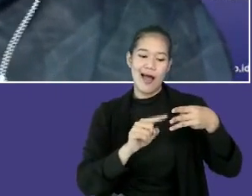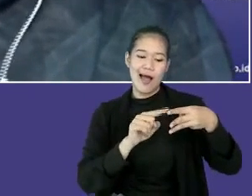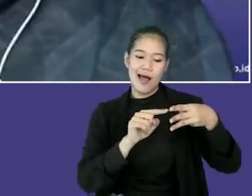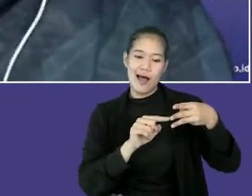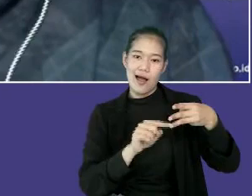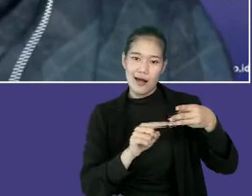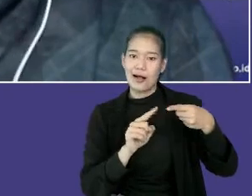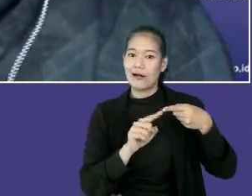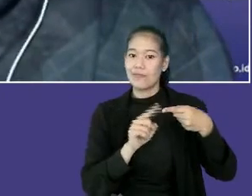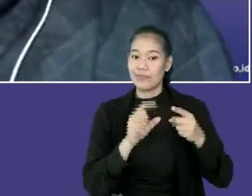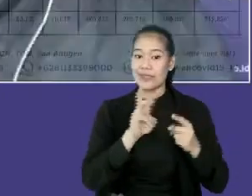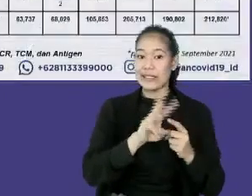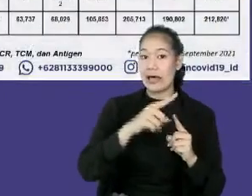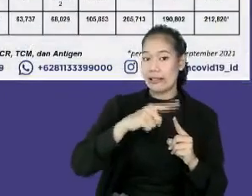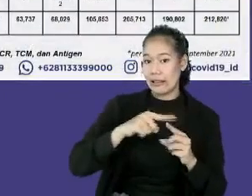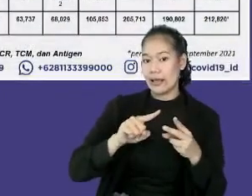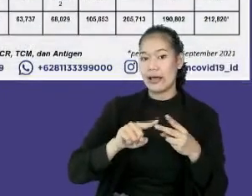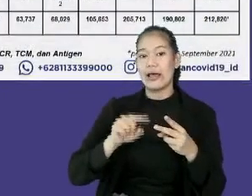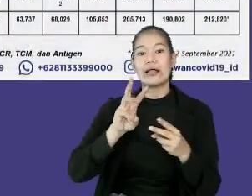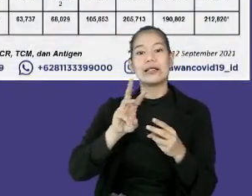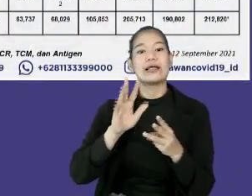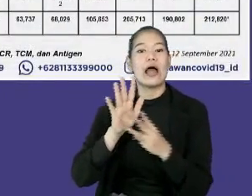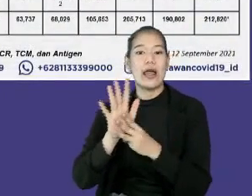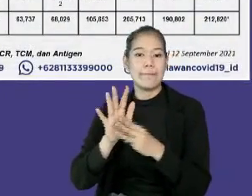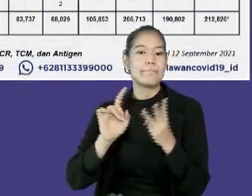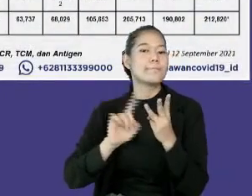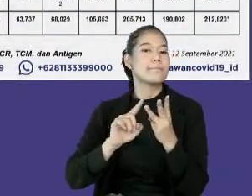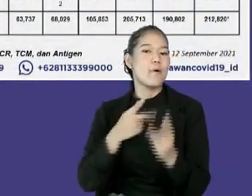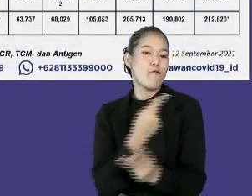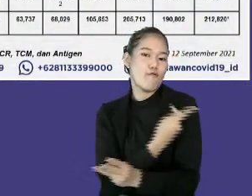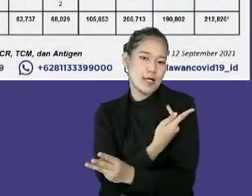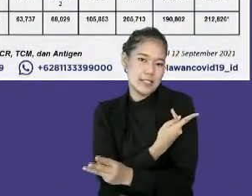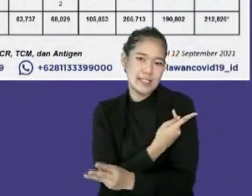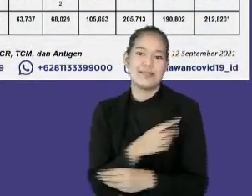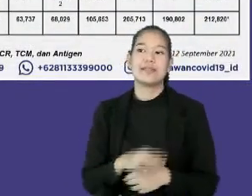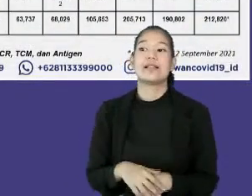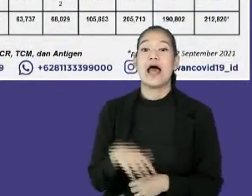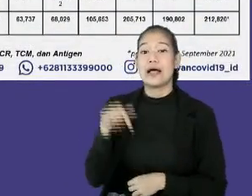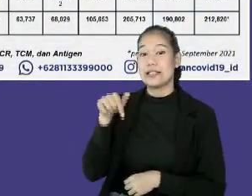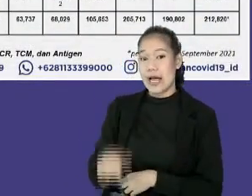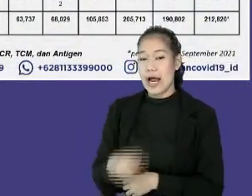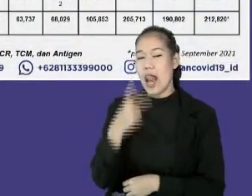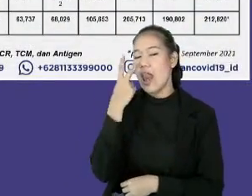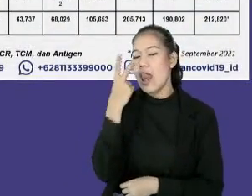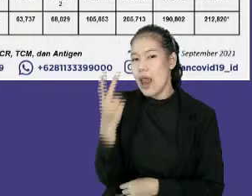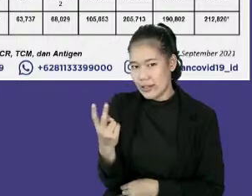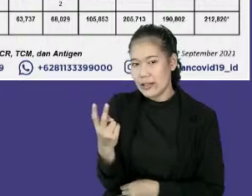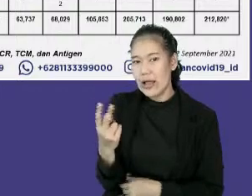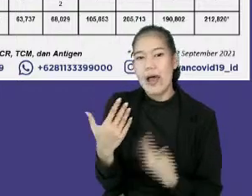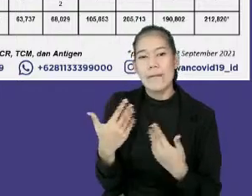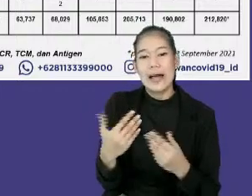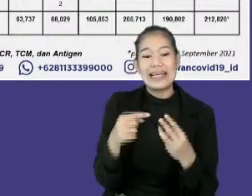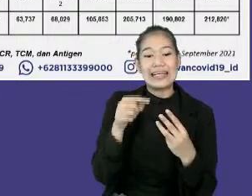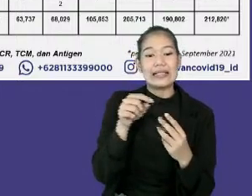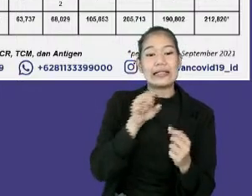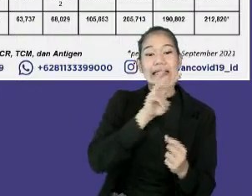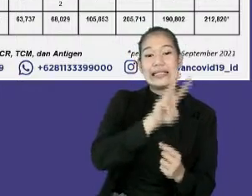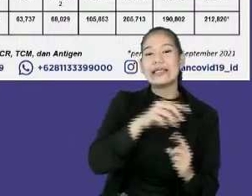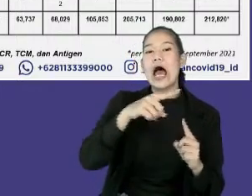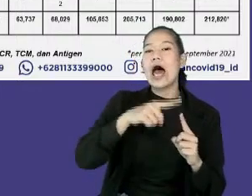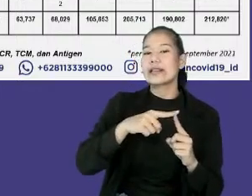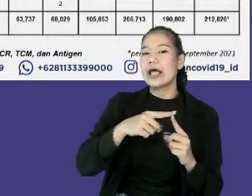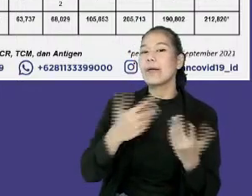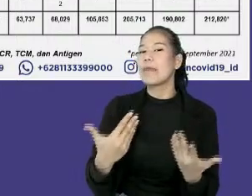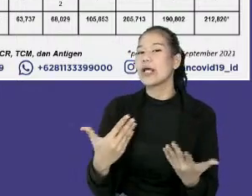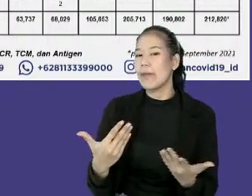GT dokter Olla mulai dari tiga t3m dan vaksinasi Nah sekarang mungkin kita saatnya melihat bagaimana sih progress 3t dulu nih